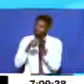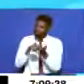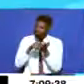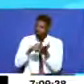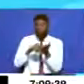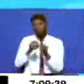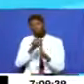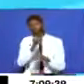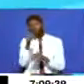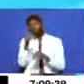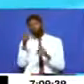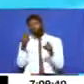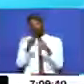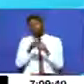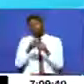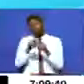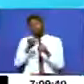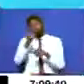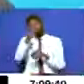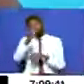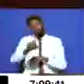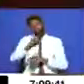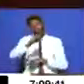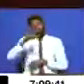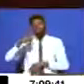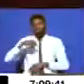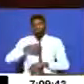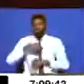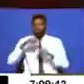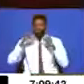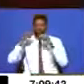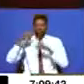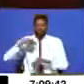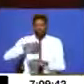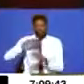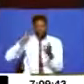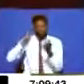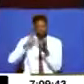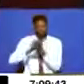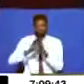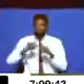mengine, shauri yao, sisi tunasema tunajiamini.